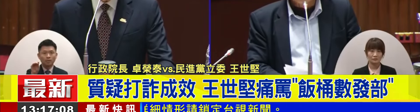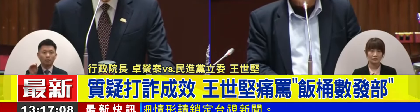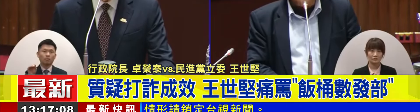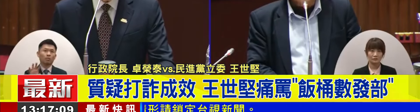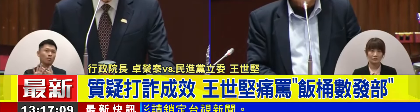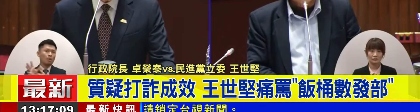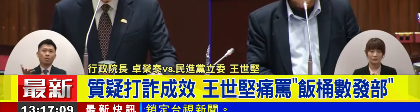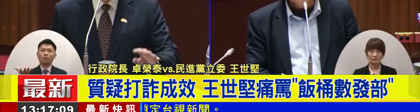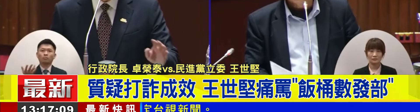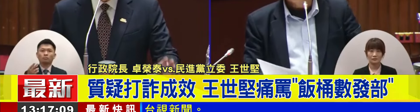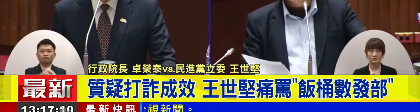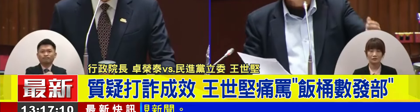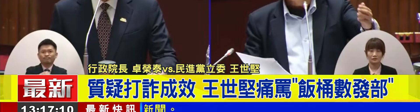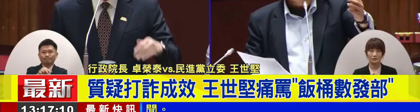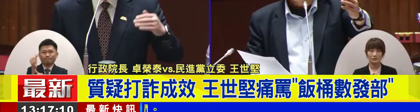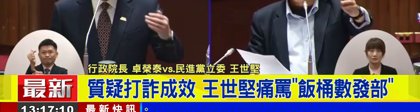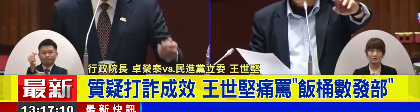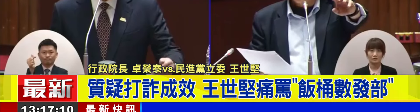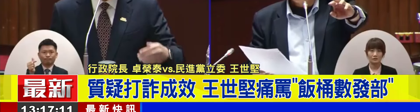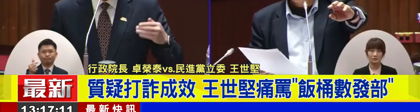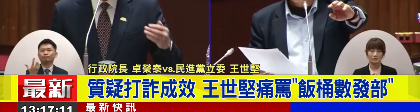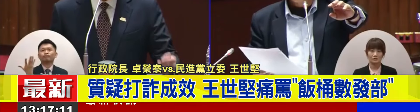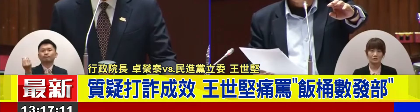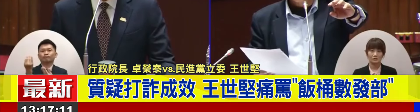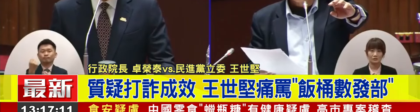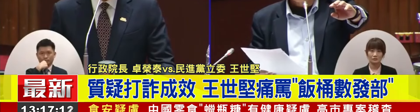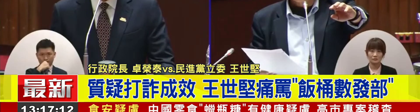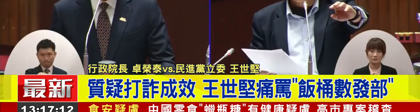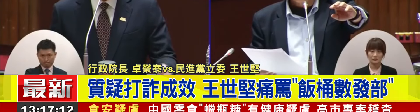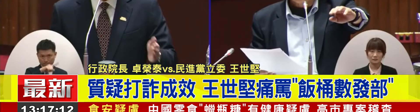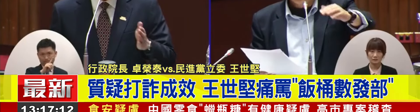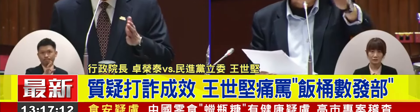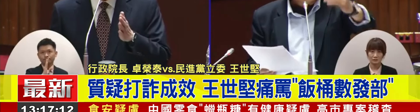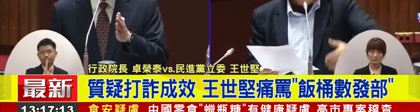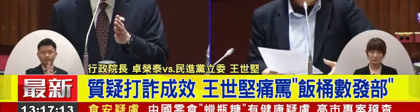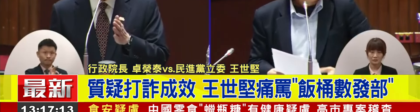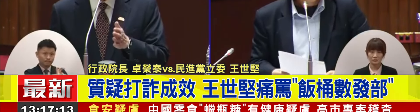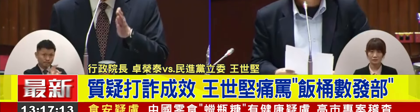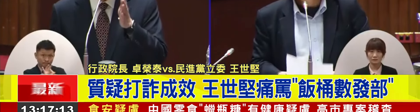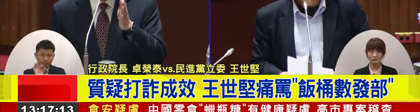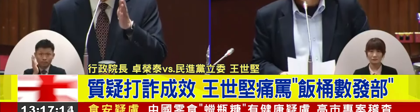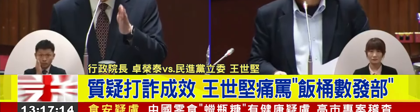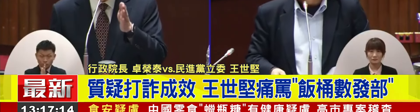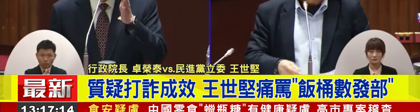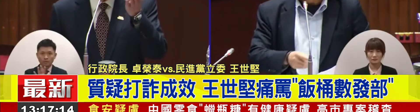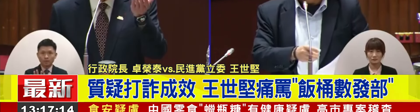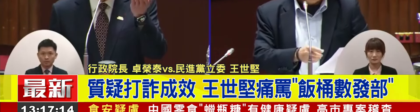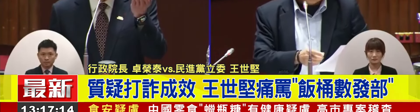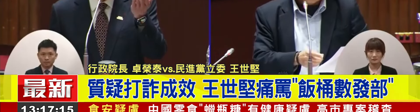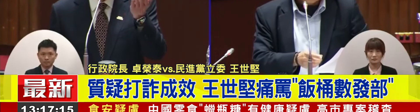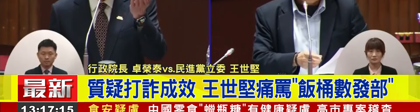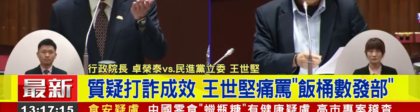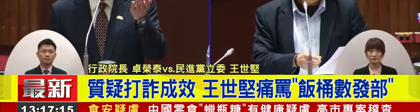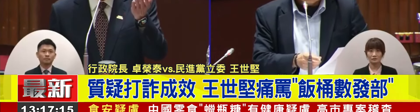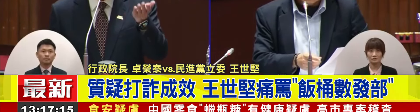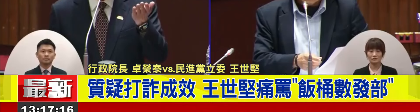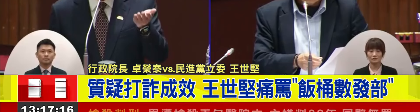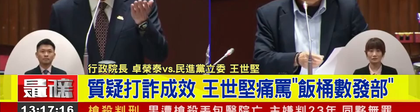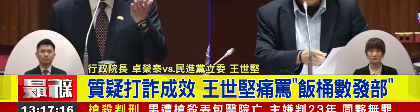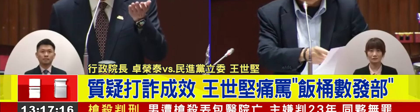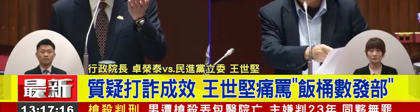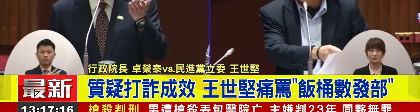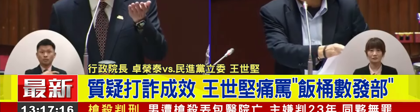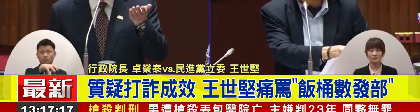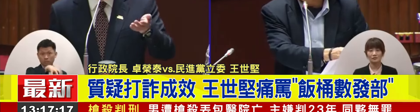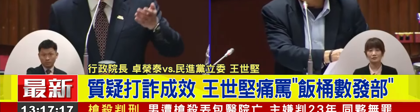没有这么 完全的一个机制，所以他现在在尝试的作业当中。但现在已经把这个上台这个平